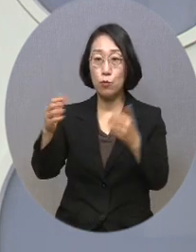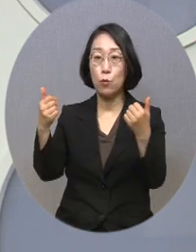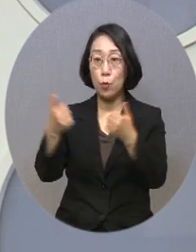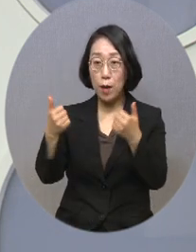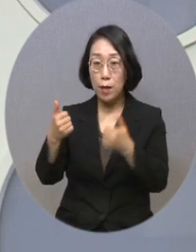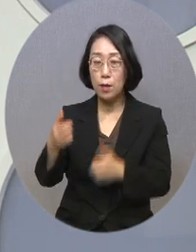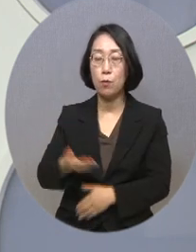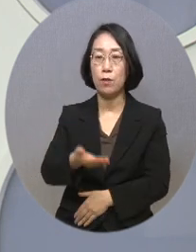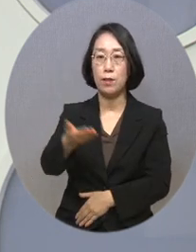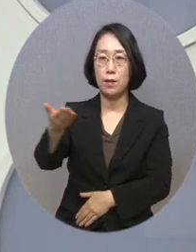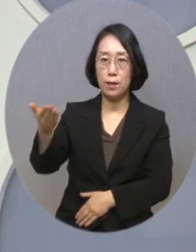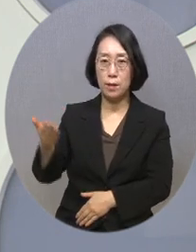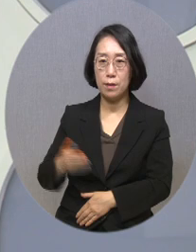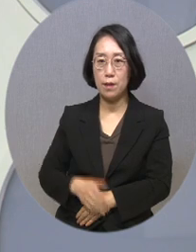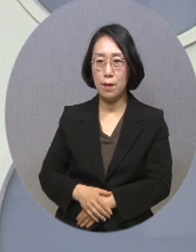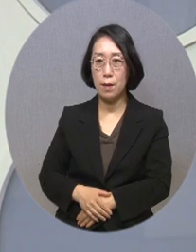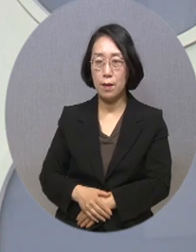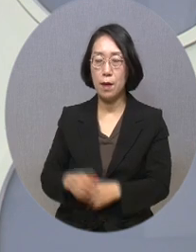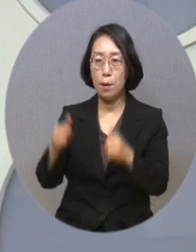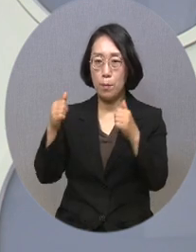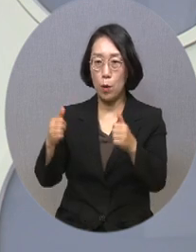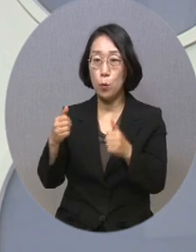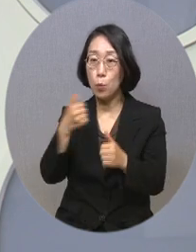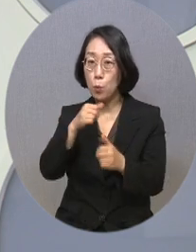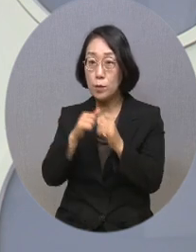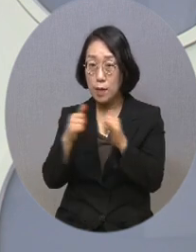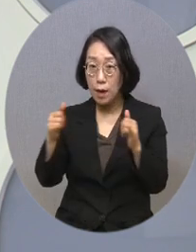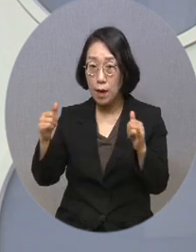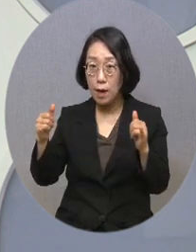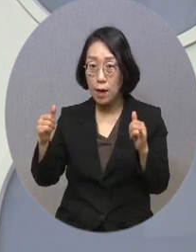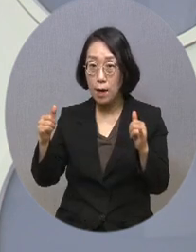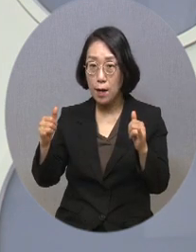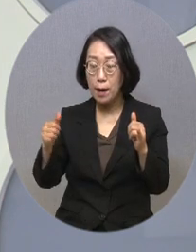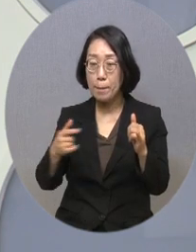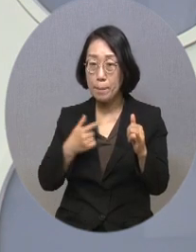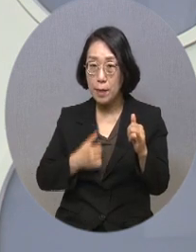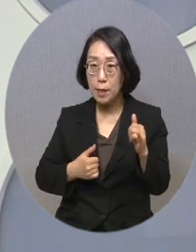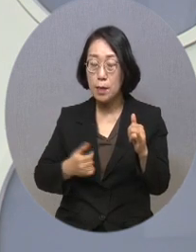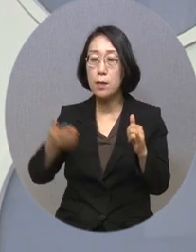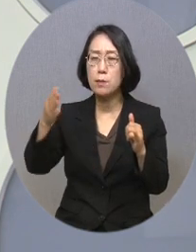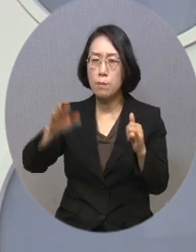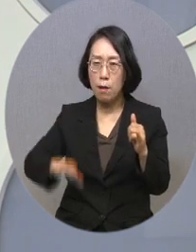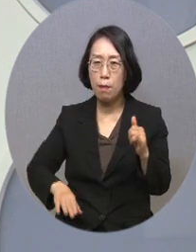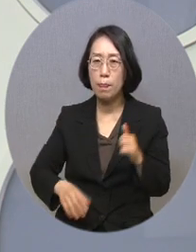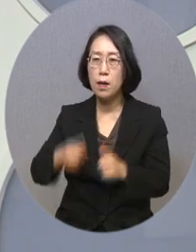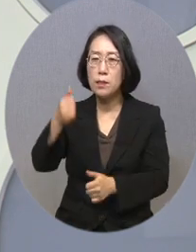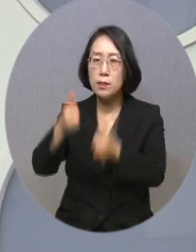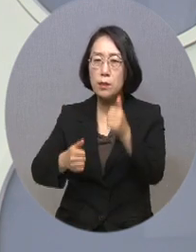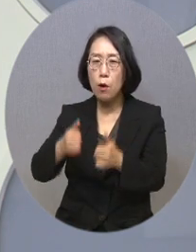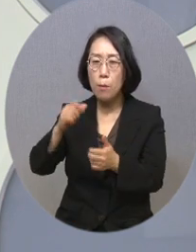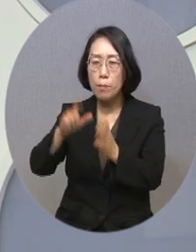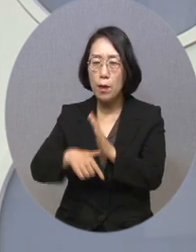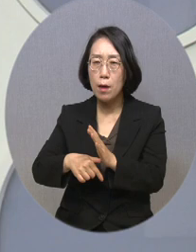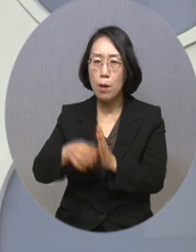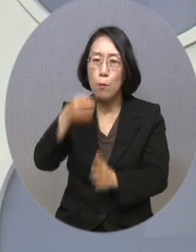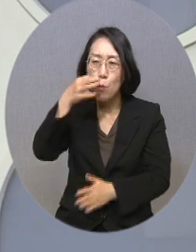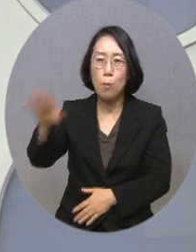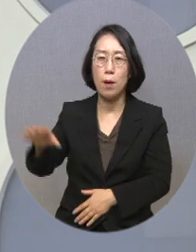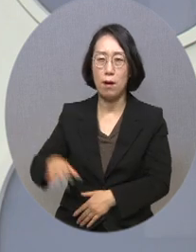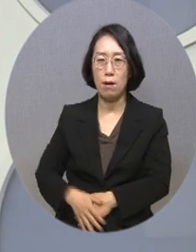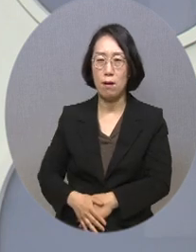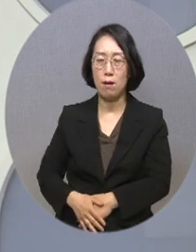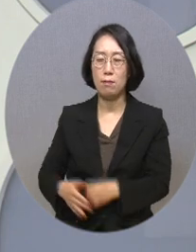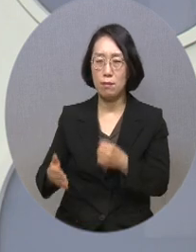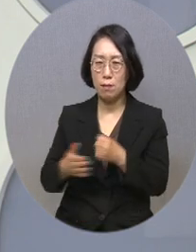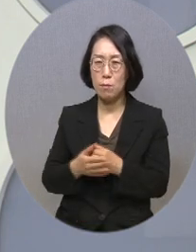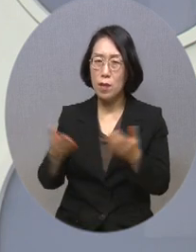국회의원님들 중에 변호사 출신들도 그 시험에 그 시험 과목에 없는 그런 업무를 할 수